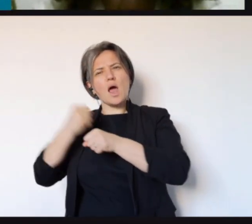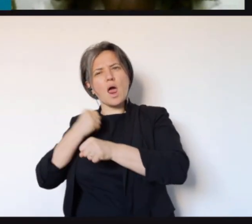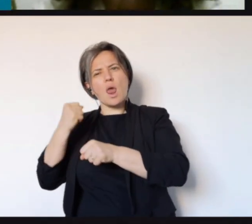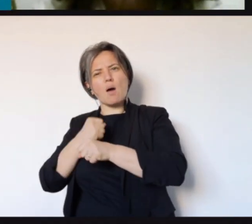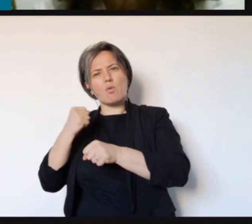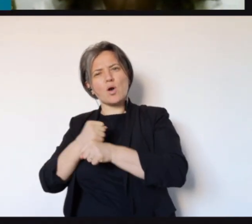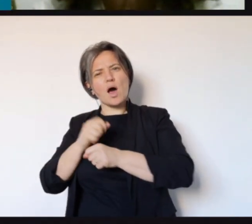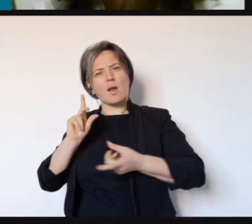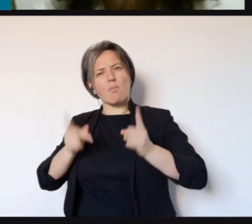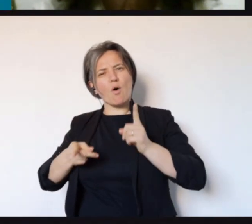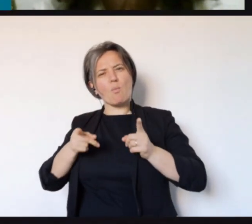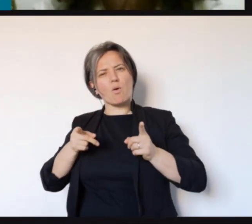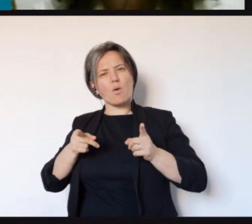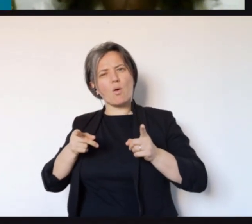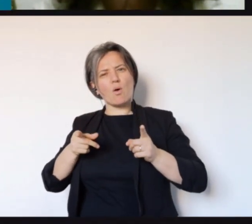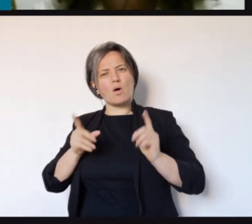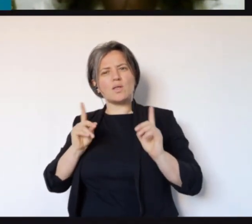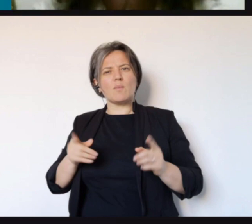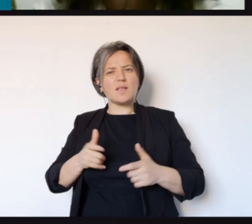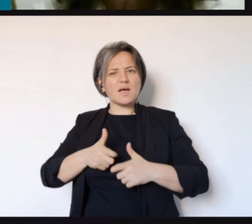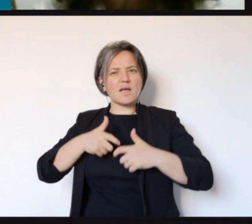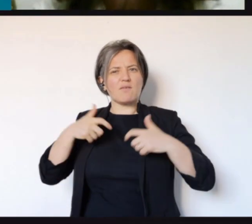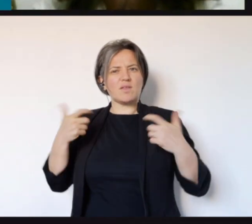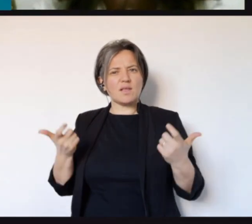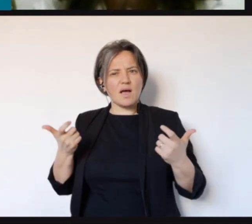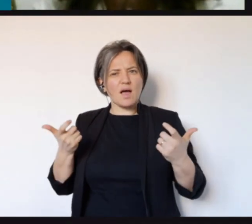successo? Dipende anche dalla gravità?